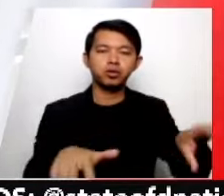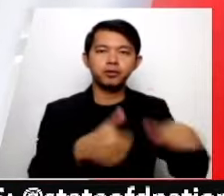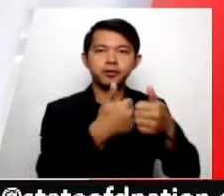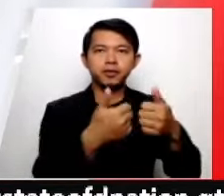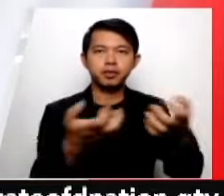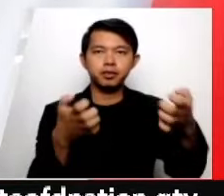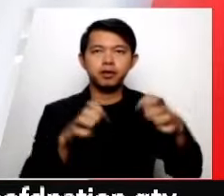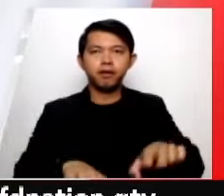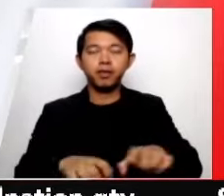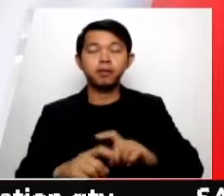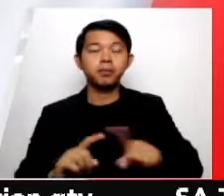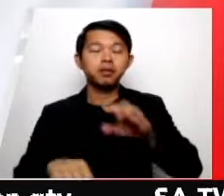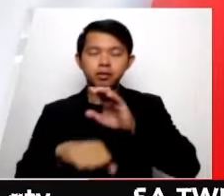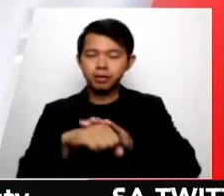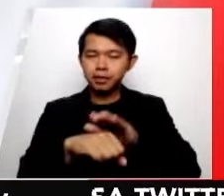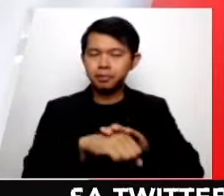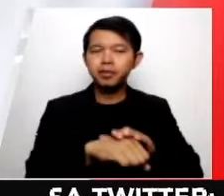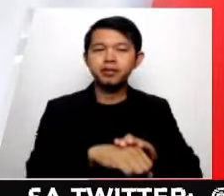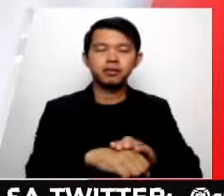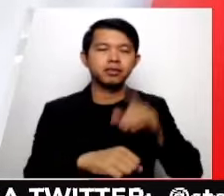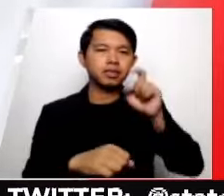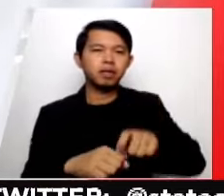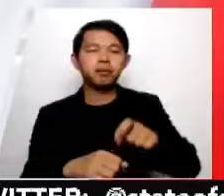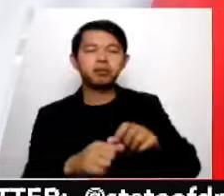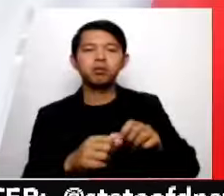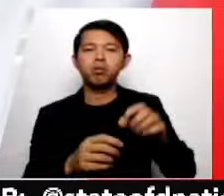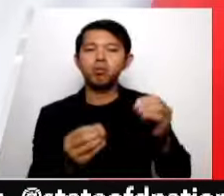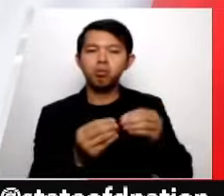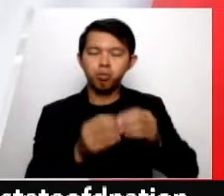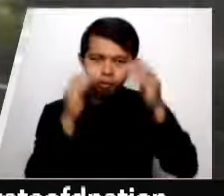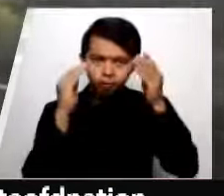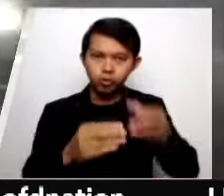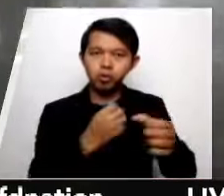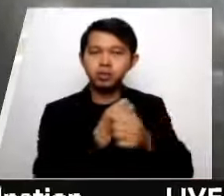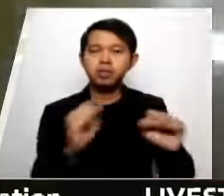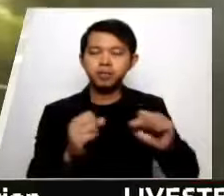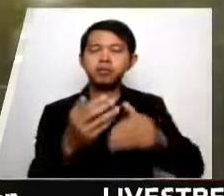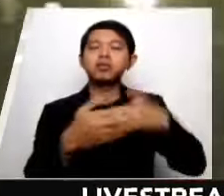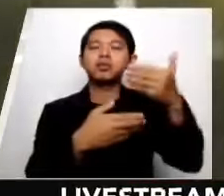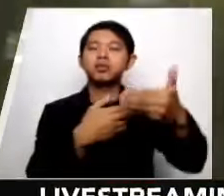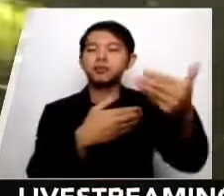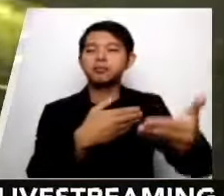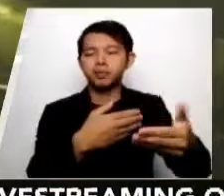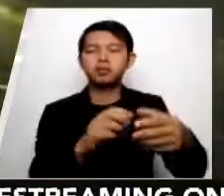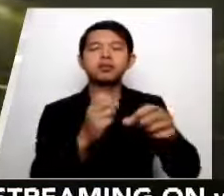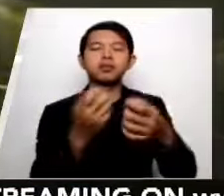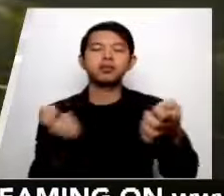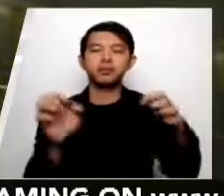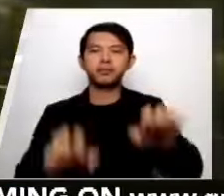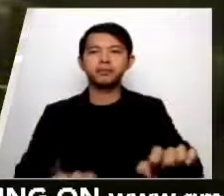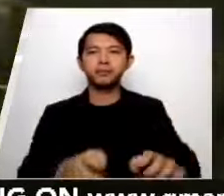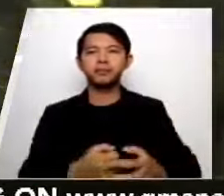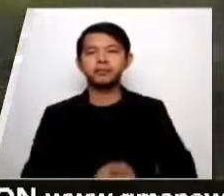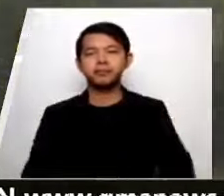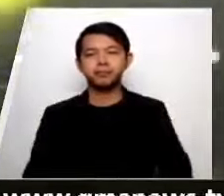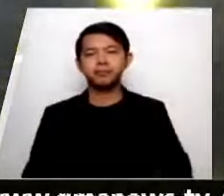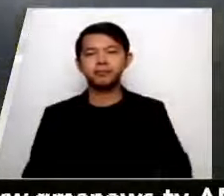kanila na mas pagbutihin ang safety measures sa mga susunod na event. Bernadette Reyes, nagbabalita para sa